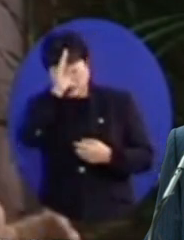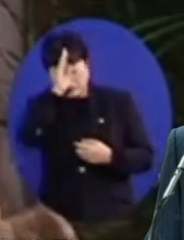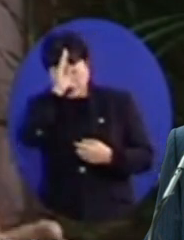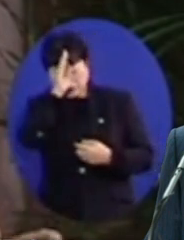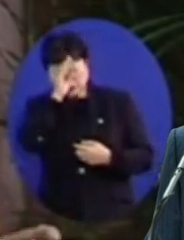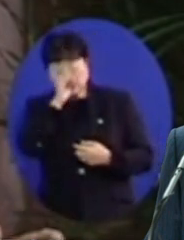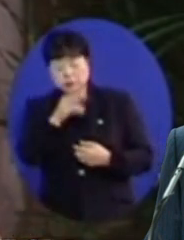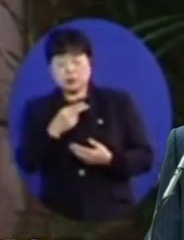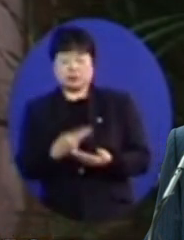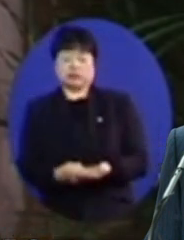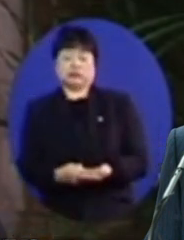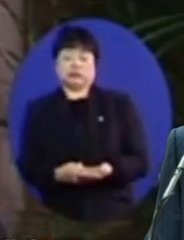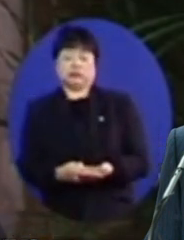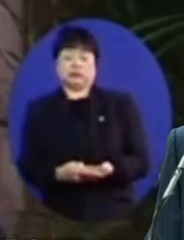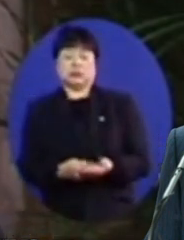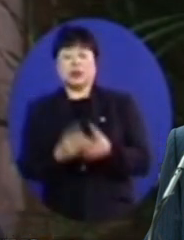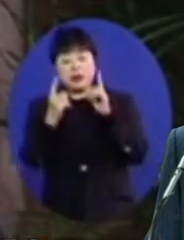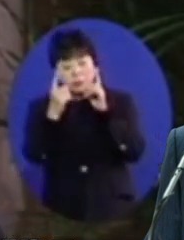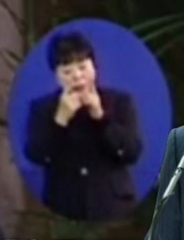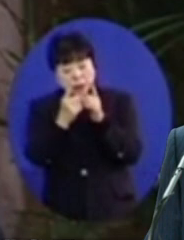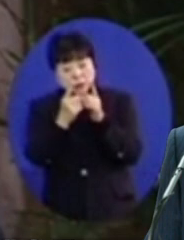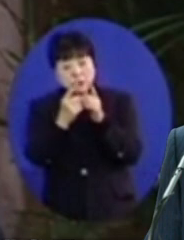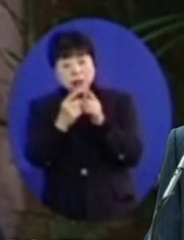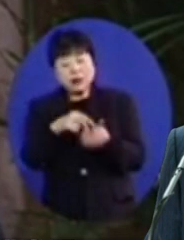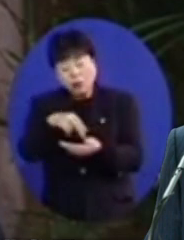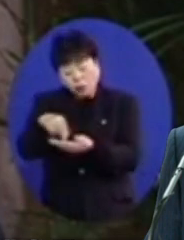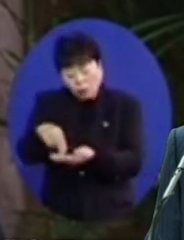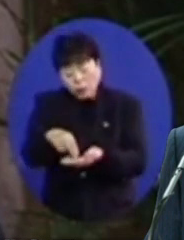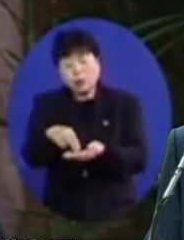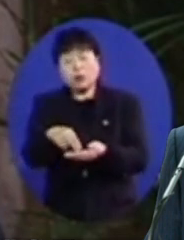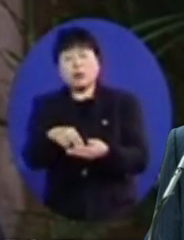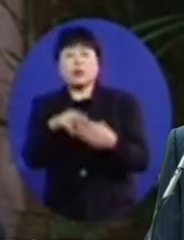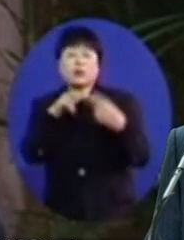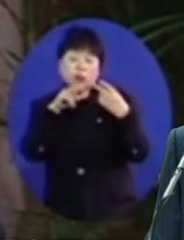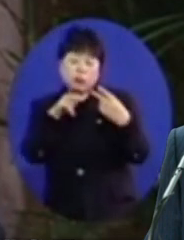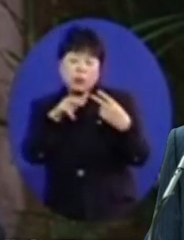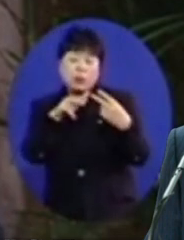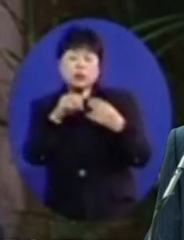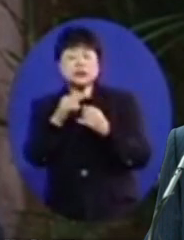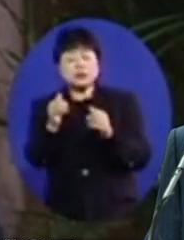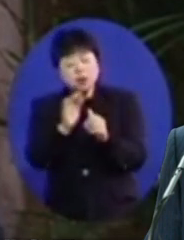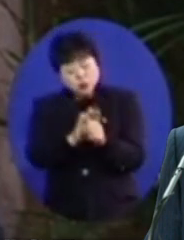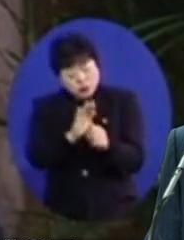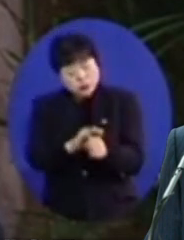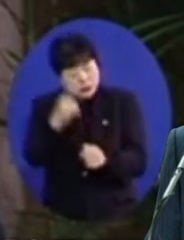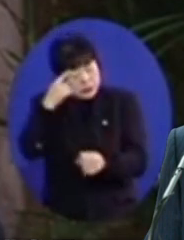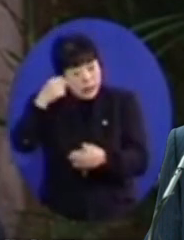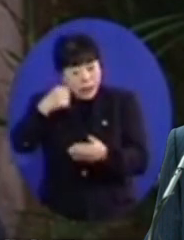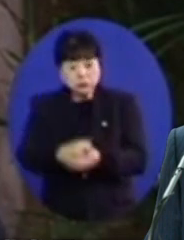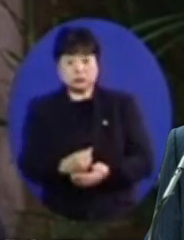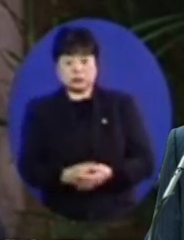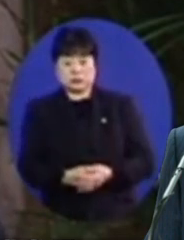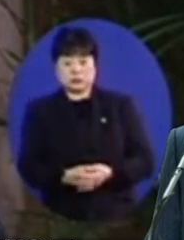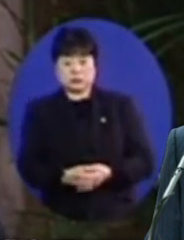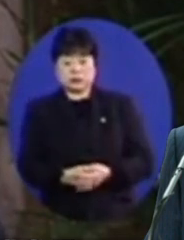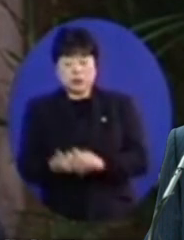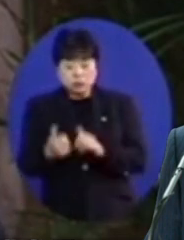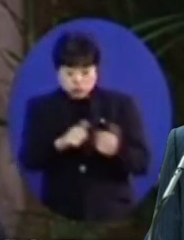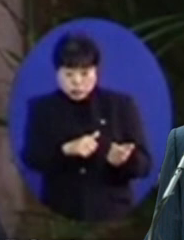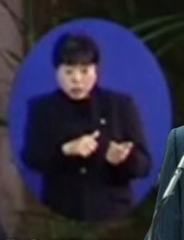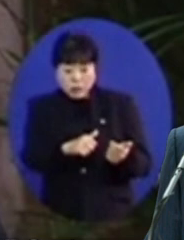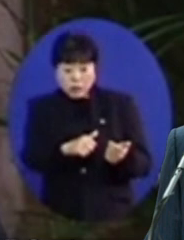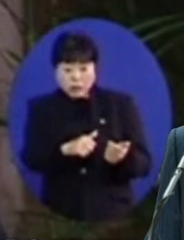절대적인 고독에 처한 사람들이 많더라는 것입니다 그래서이 사람들을 도와줘야 되겠다 죽는